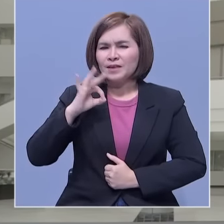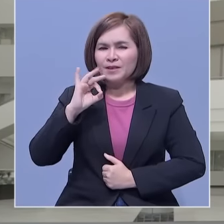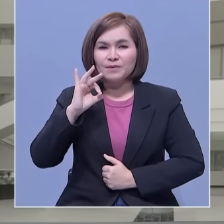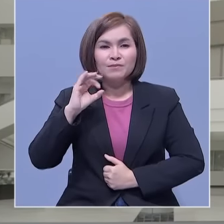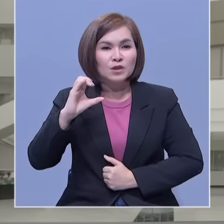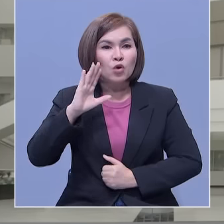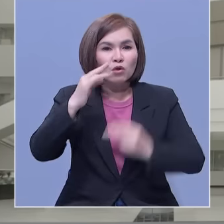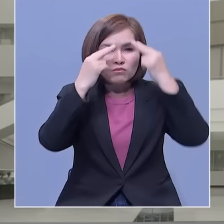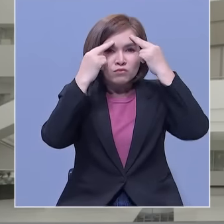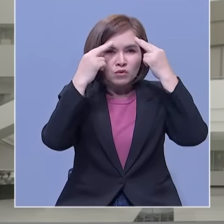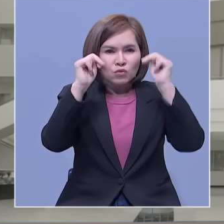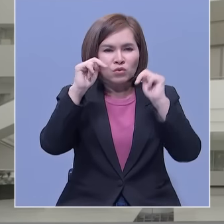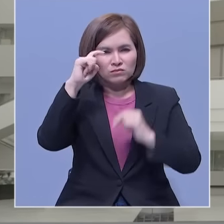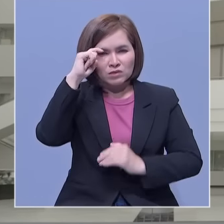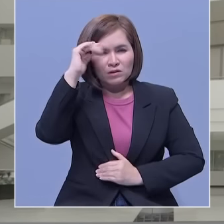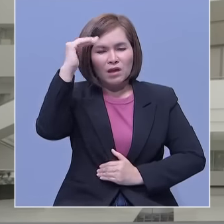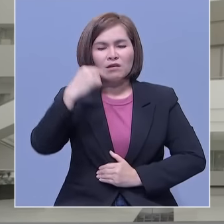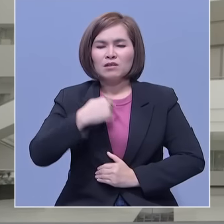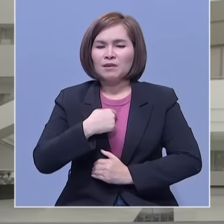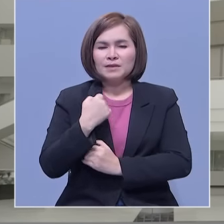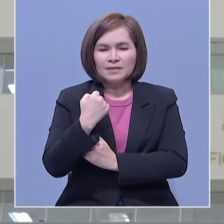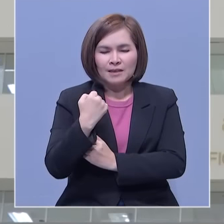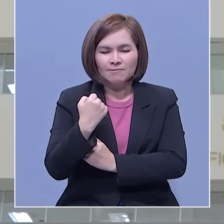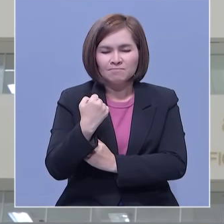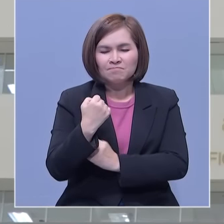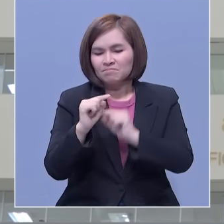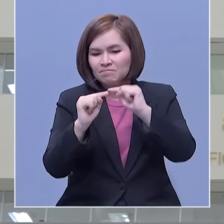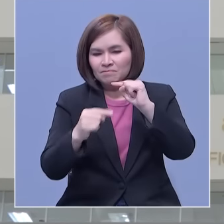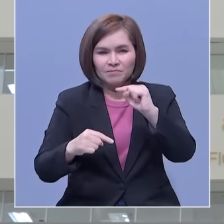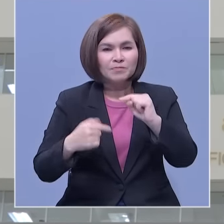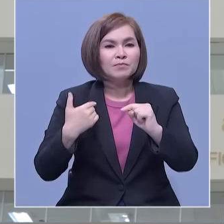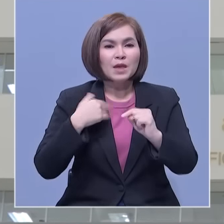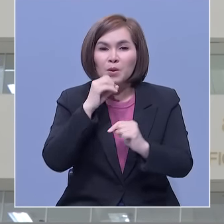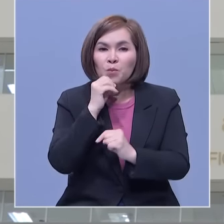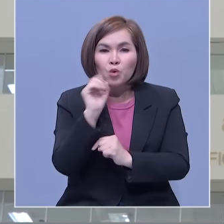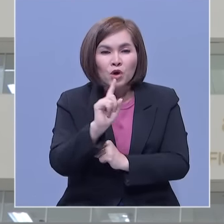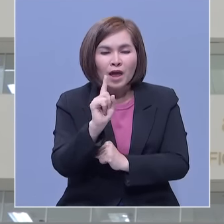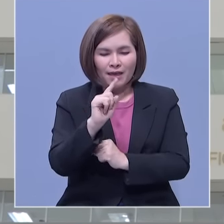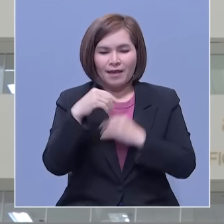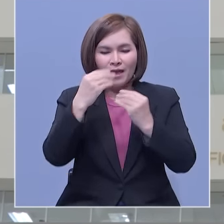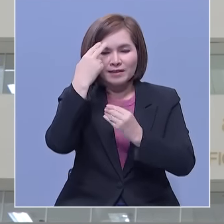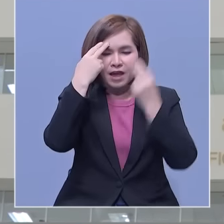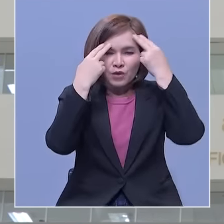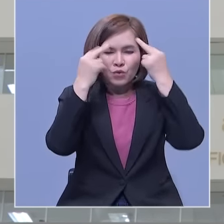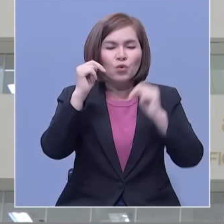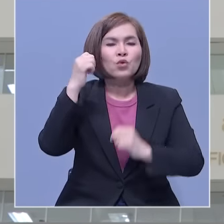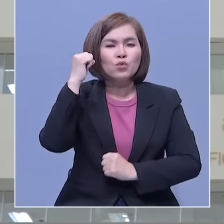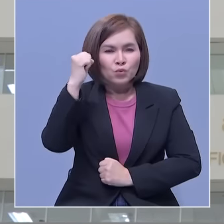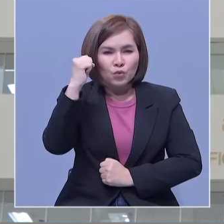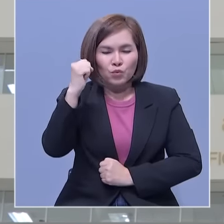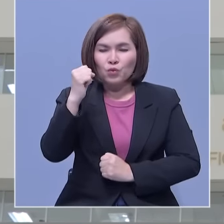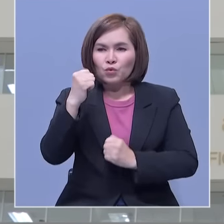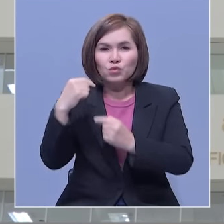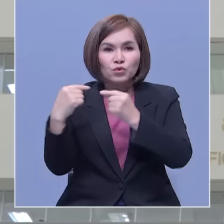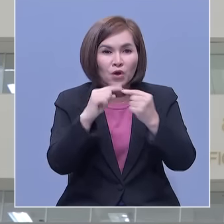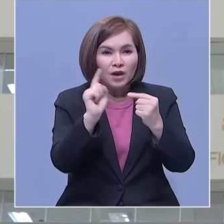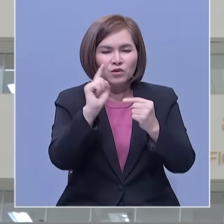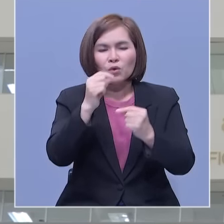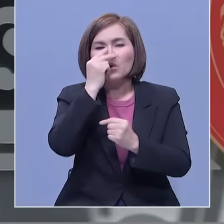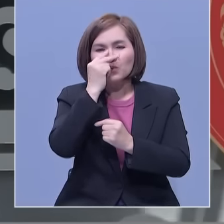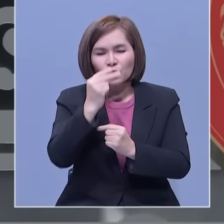ท่านนายกเศรษฐาเข้ามาให้กำลังใจแล้วนะครับบอกว่าให้ท่านนายกสู้ๆนะครับอ่ะเดี๋ยวรอติดตามกันแต่ว่าที่ใช้คำว่า